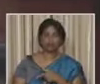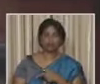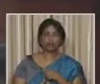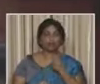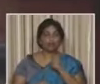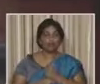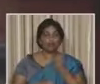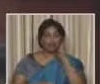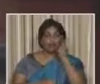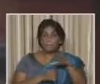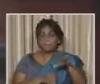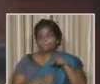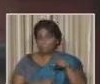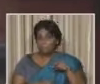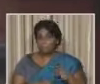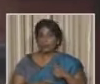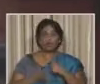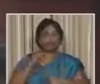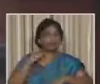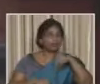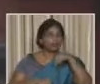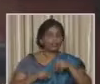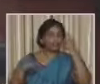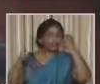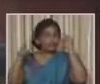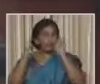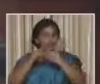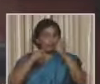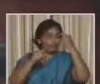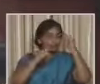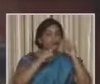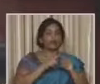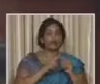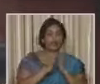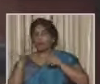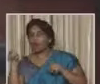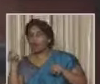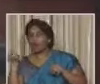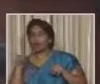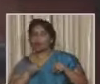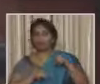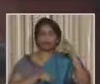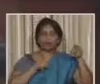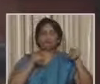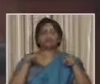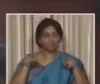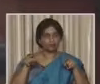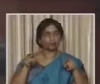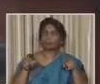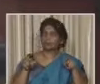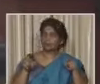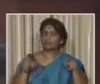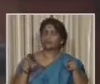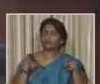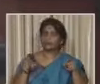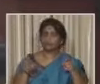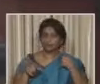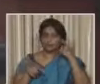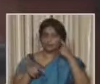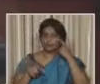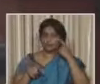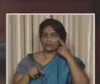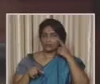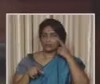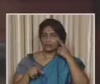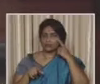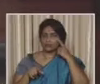சென்றார்? அவருடன் எது பற்றி பேசினார்? எனக்கு ஞாபகம் இருக்கிறது, ஒரு ஆடை வியாபாரி பெரிய வீடொன்றை ராஜபக்சவுக்கு கொடுக்க விருந்தார். அதற்காக